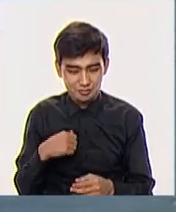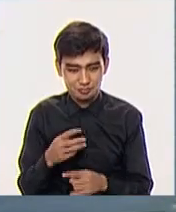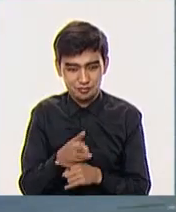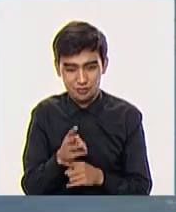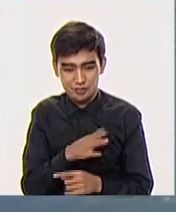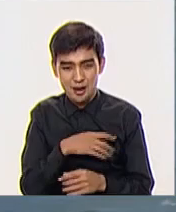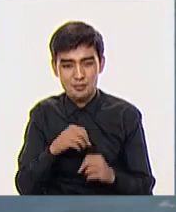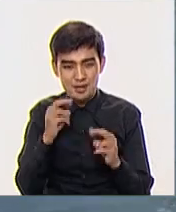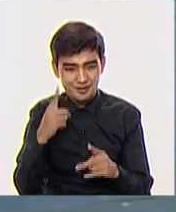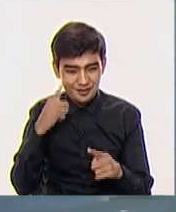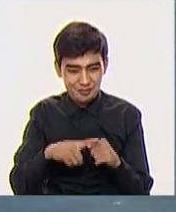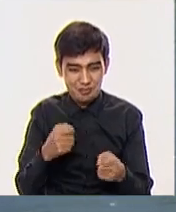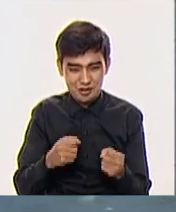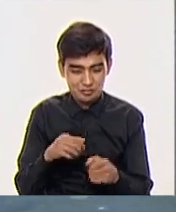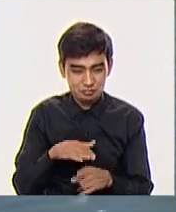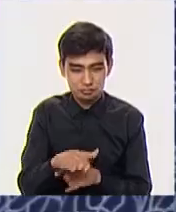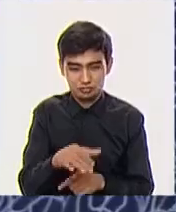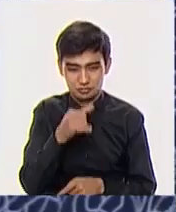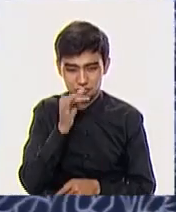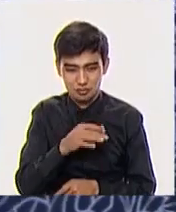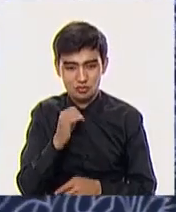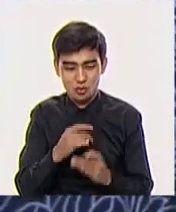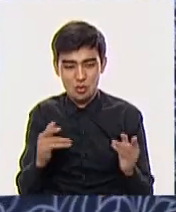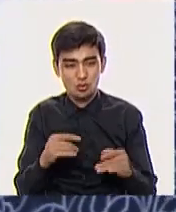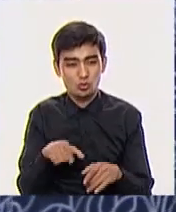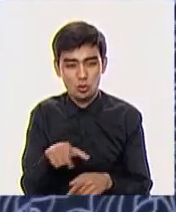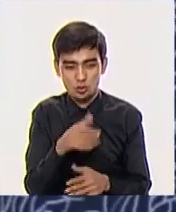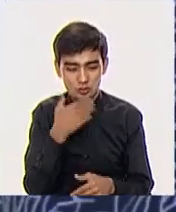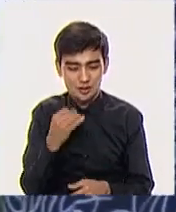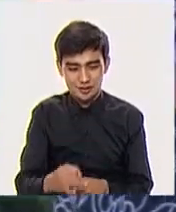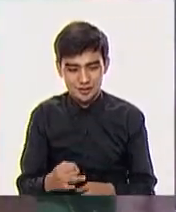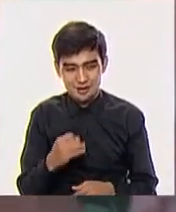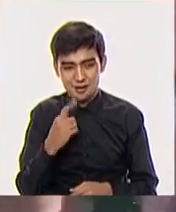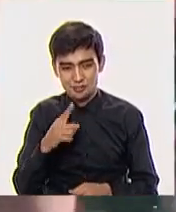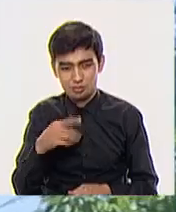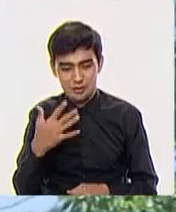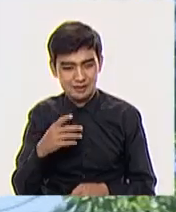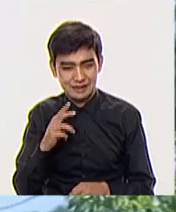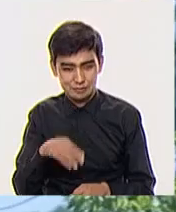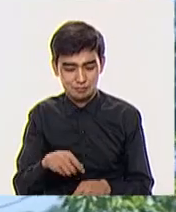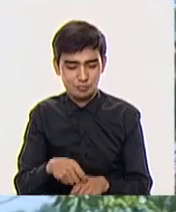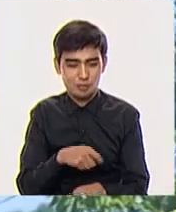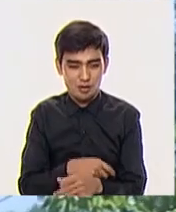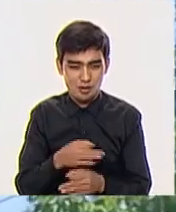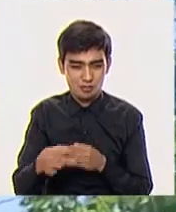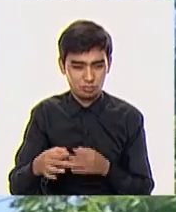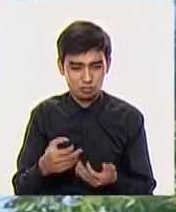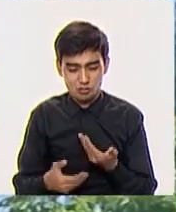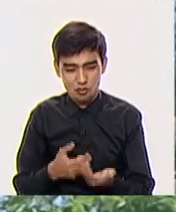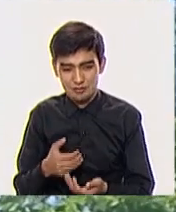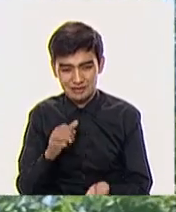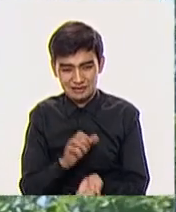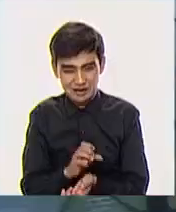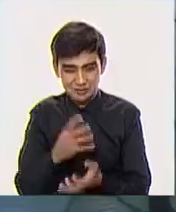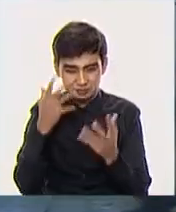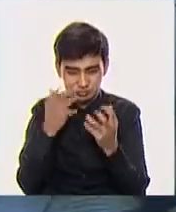ведь спецтехника сюда проехать не может. Местные дети ходят в школу полкилометра пешком по грязи, сугробам и в